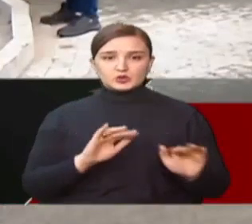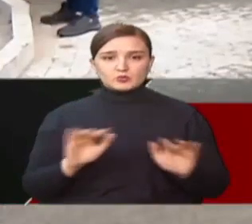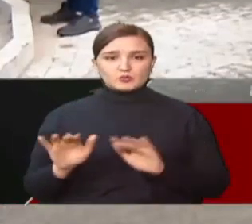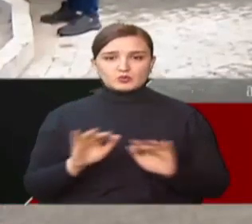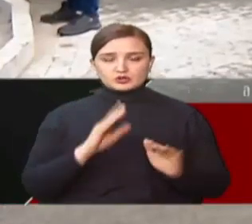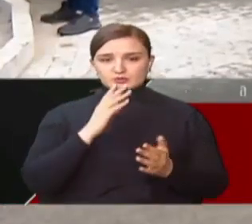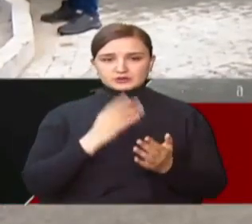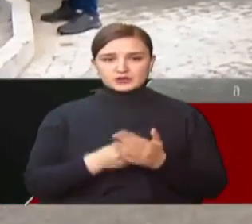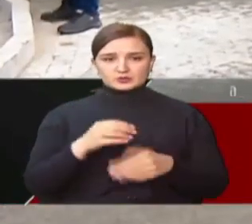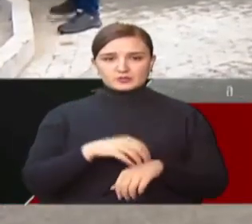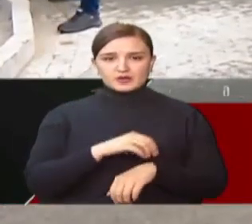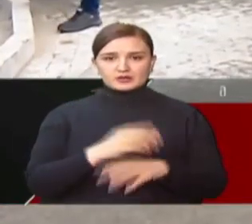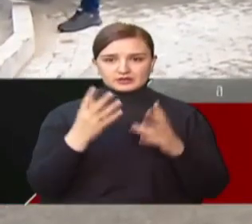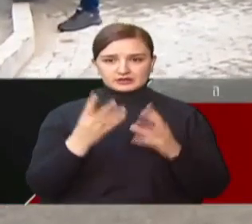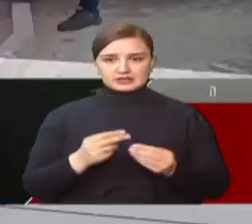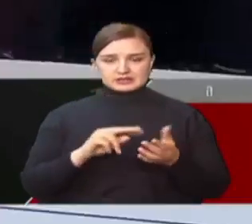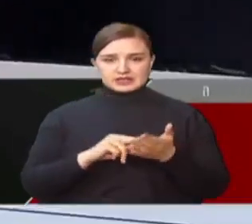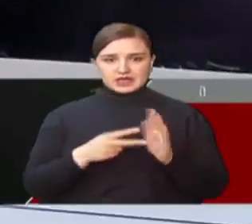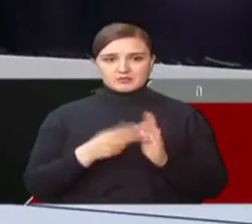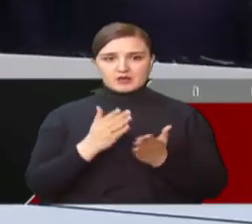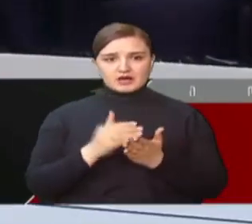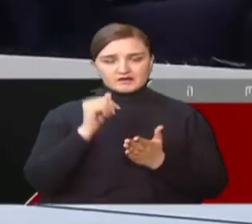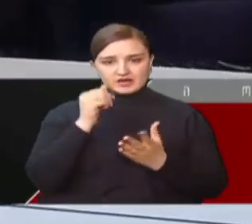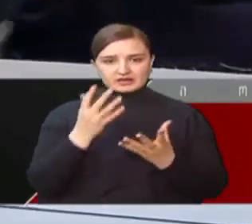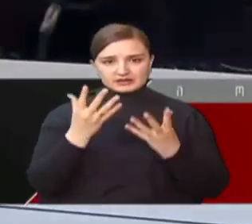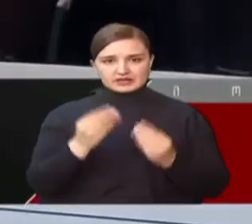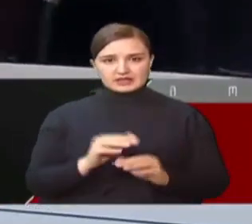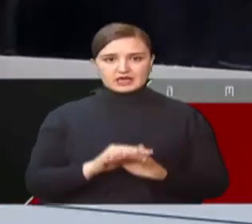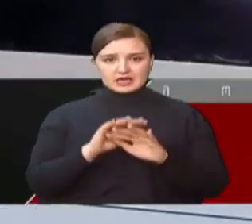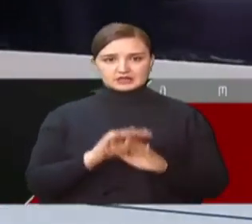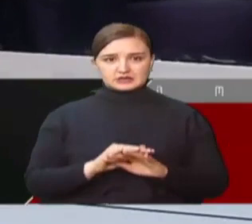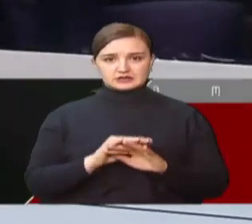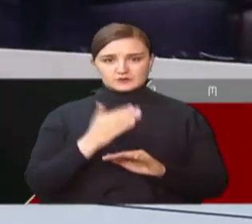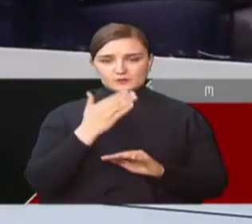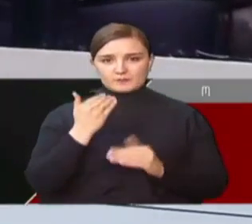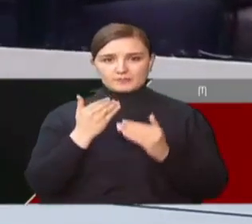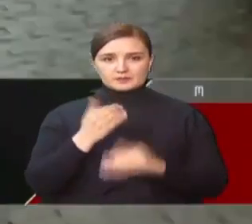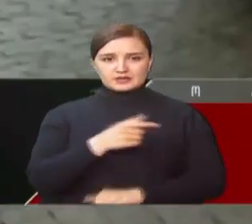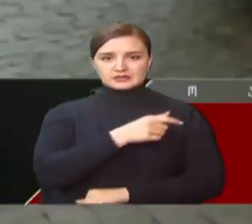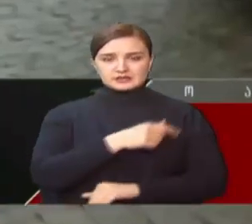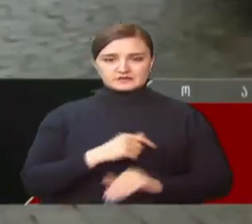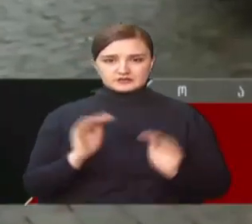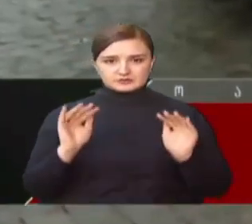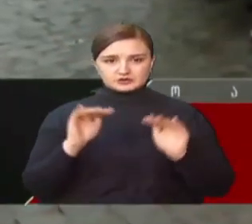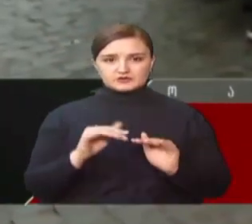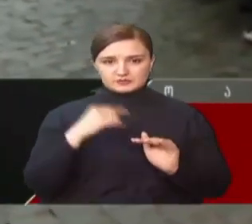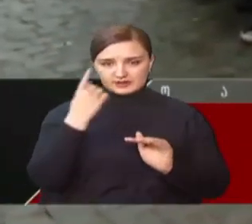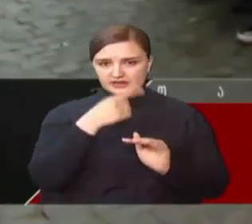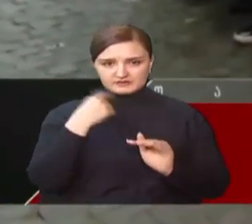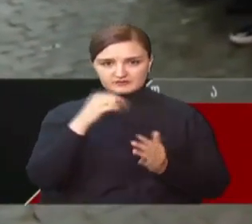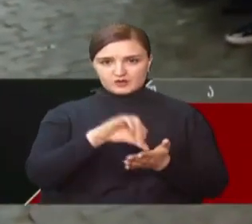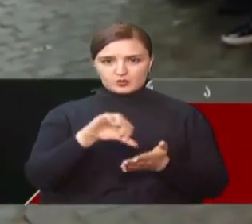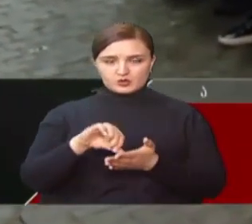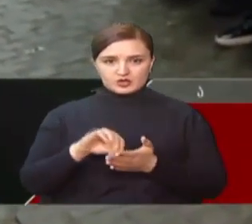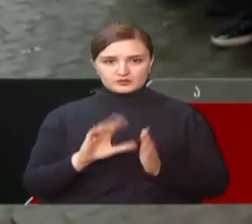რომელსაც საკუთარი პარტიული დღისწესრიგი აქვს, რომელშიც ხვალინდელი აქცია არ ჯდება. Თუმცა მათი წევრები შეკრებას ინდივიდუალურად